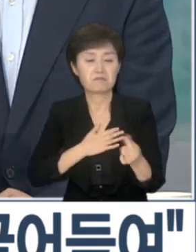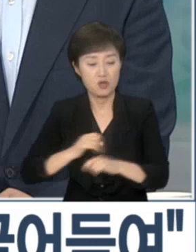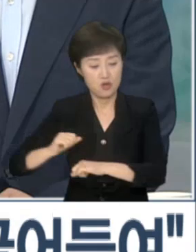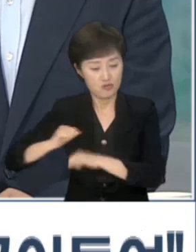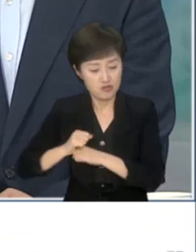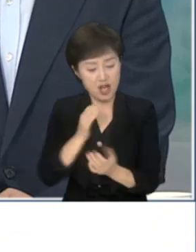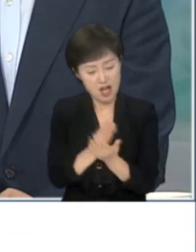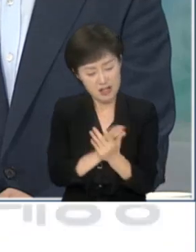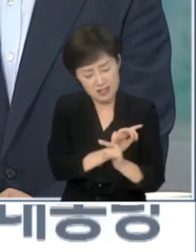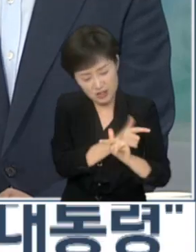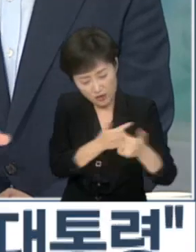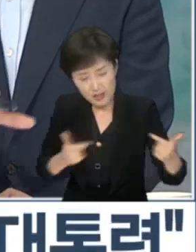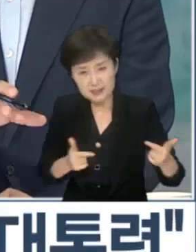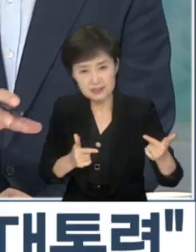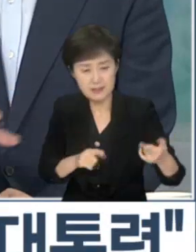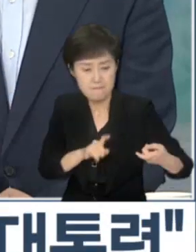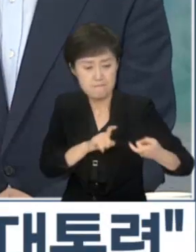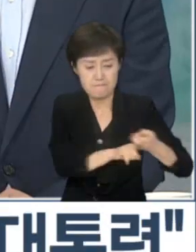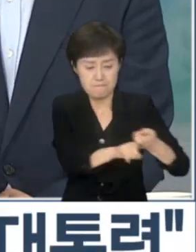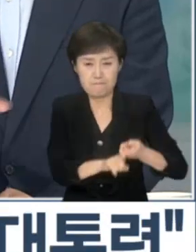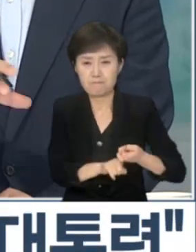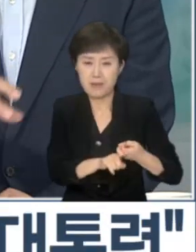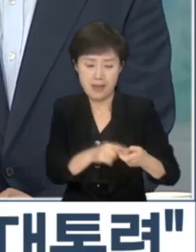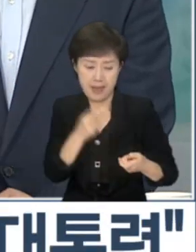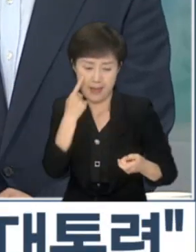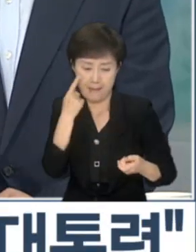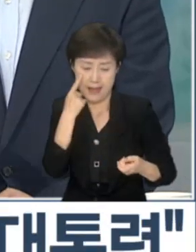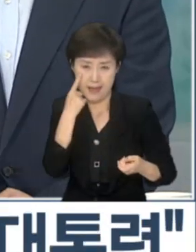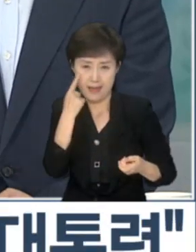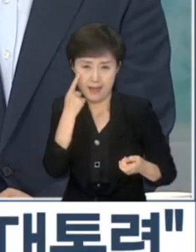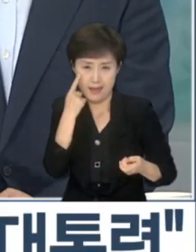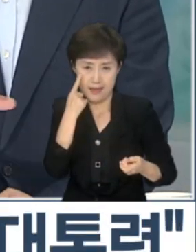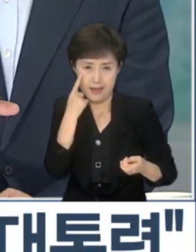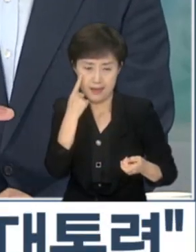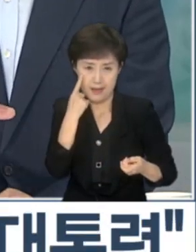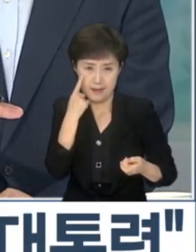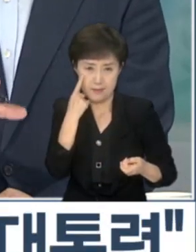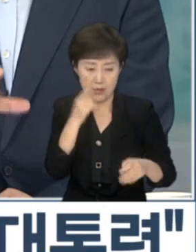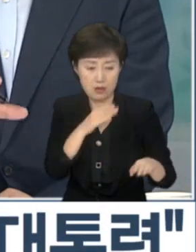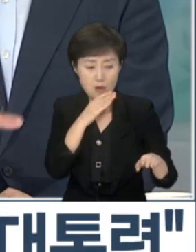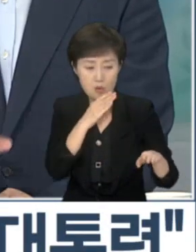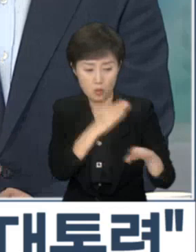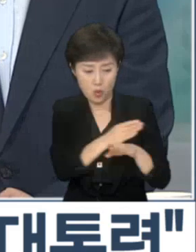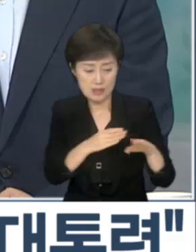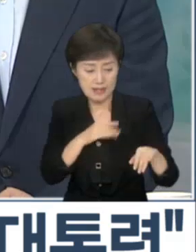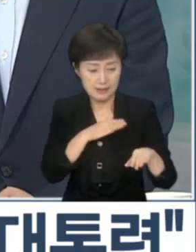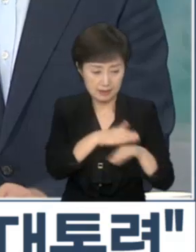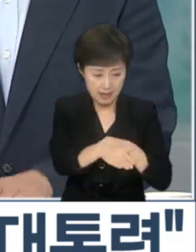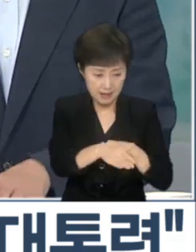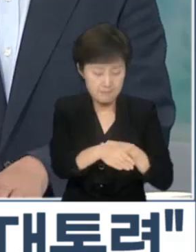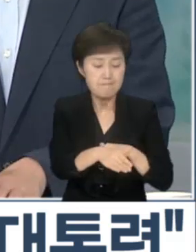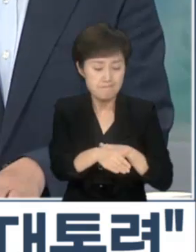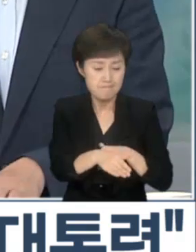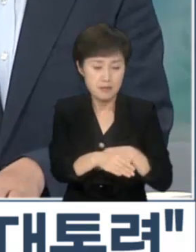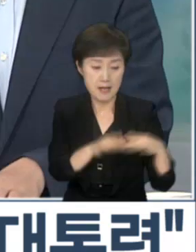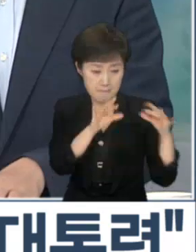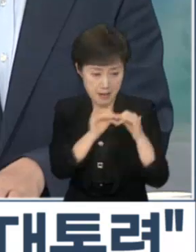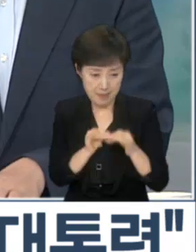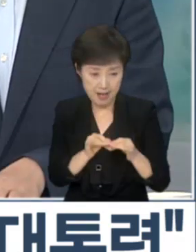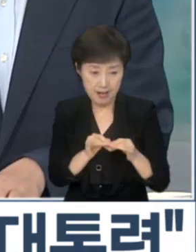군사 등 식량이든 경제든 그 과거에 그 가치 동맹 그 시대로 돌아간다라고 하면